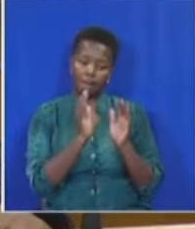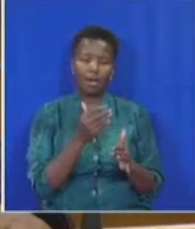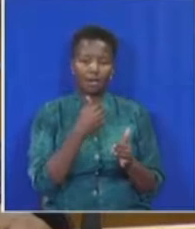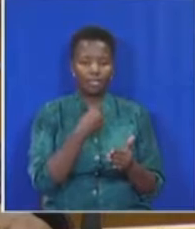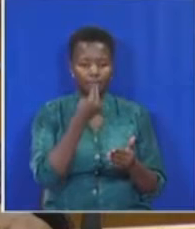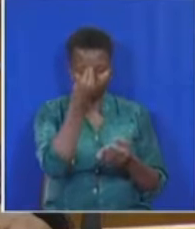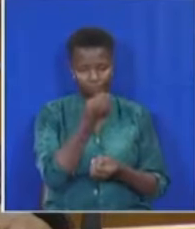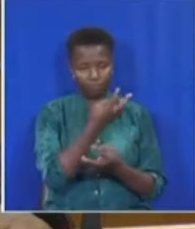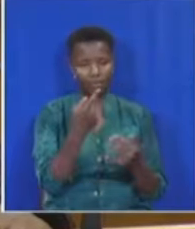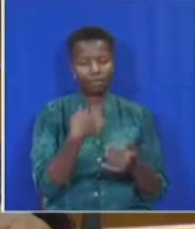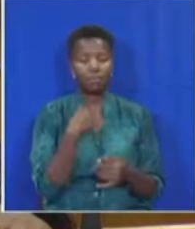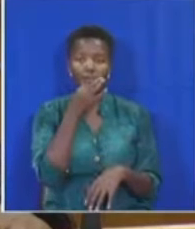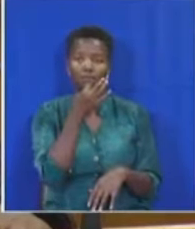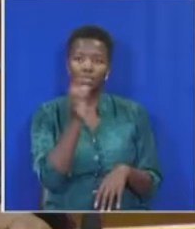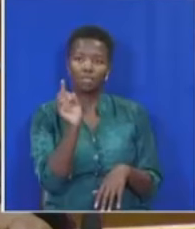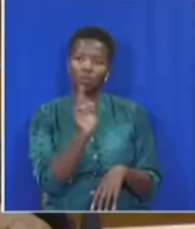size sakokwethu